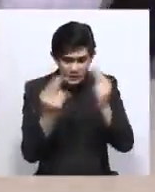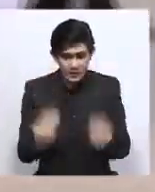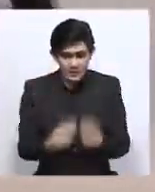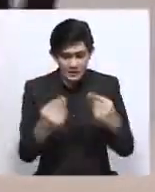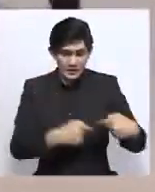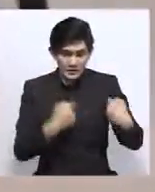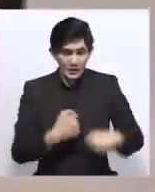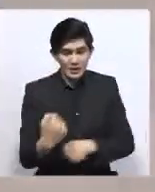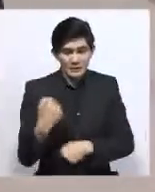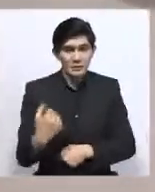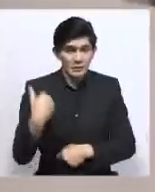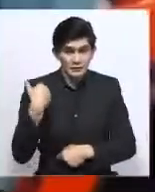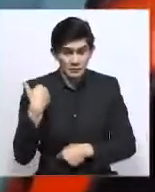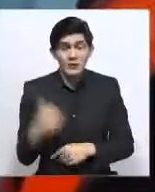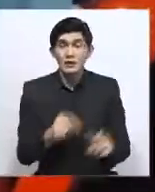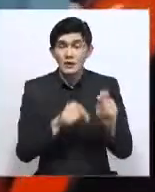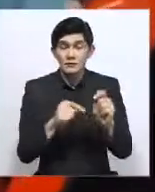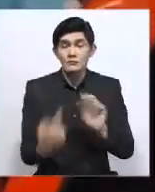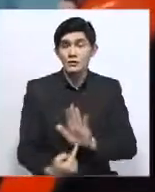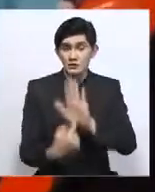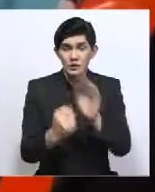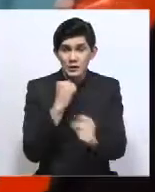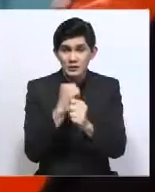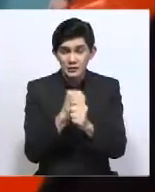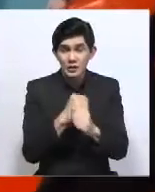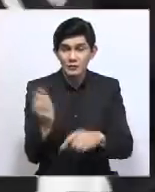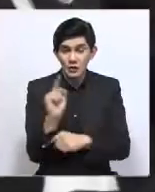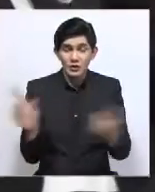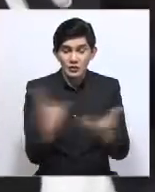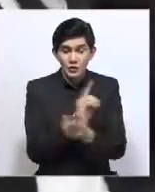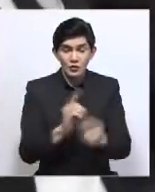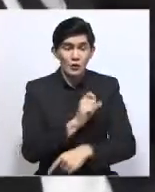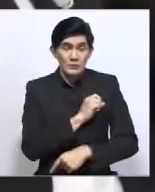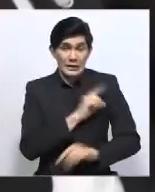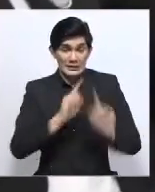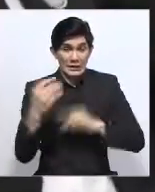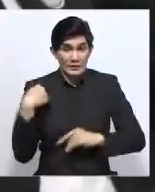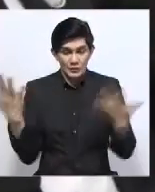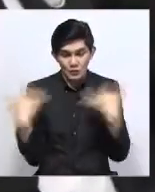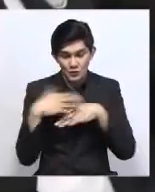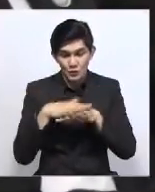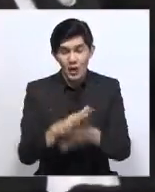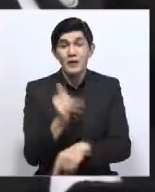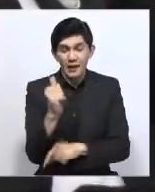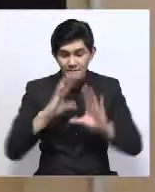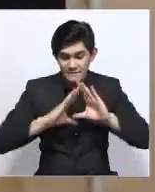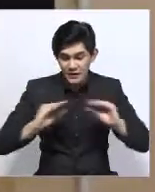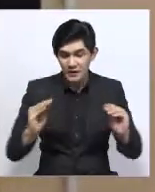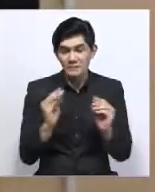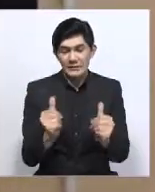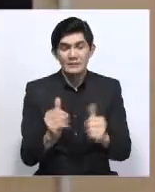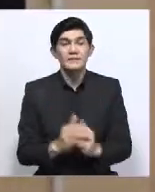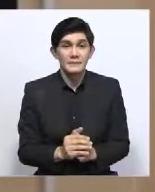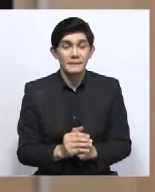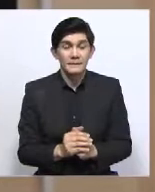ซึ่งชุมชนดังกล่าวค่ะเป็นอำเภอต้นแบบในการอยู่ร่วมกันในสังคมพหุวัฒนธรรมสร้างความสันติสุขได้อย่างยั่งยืนน